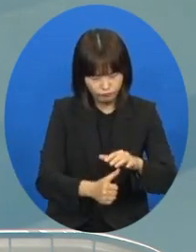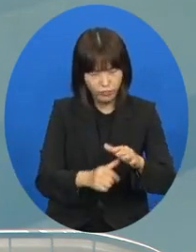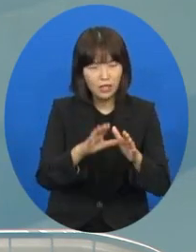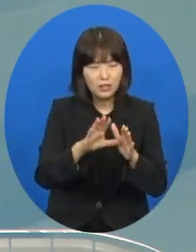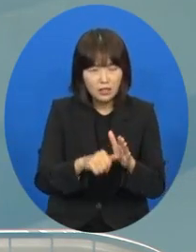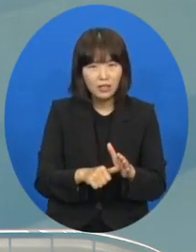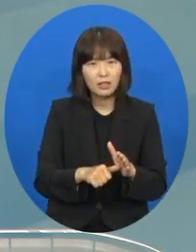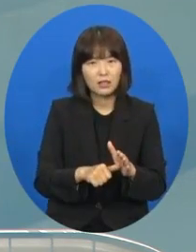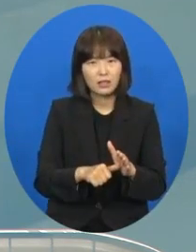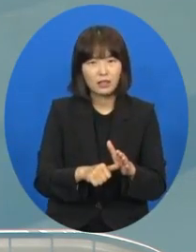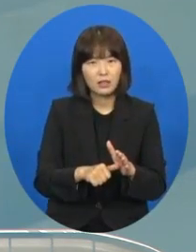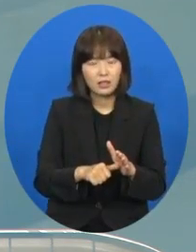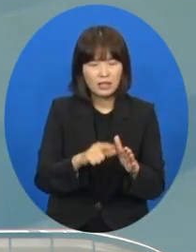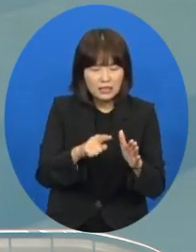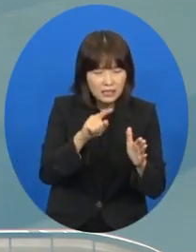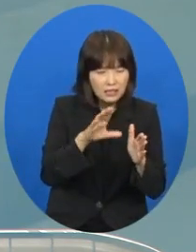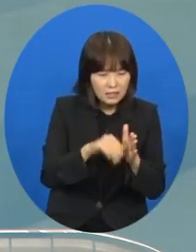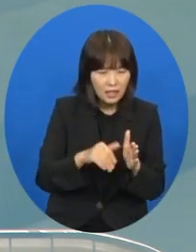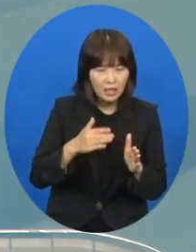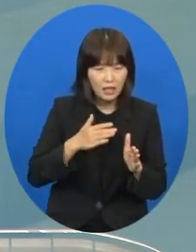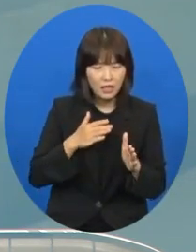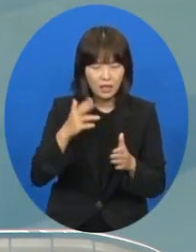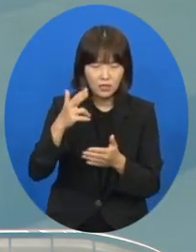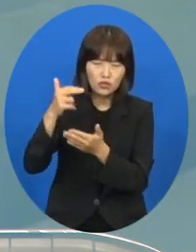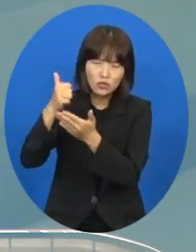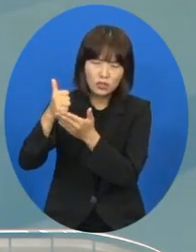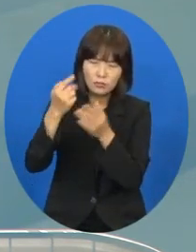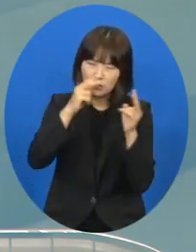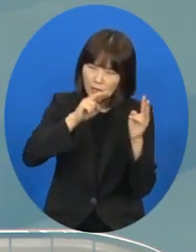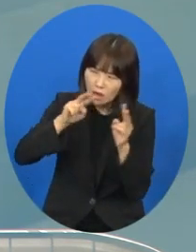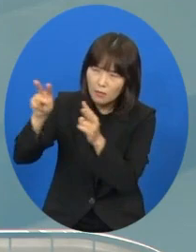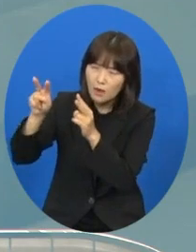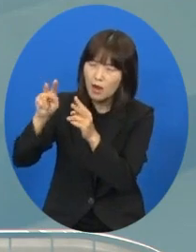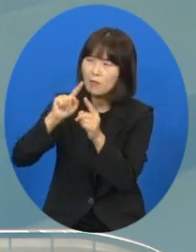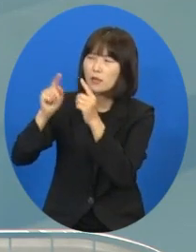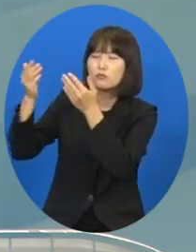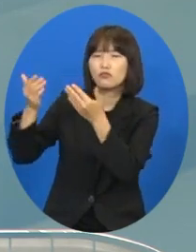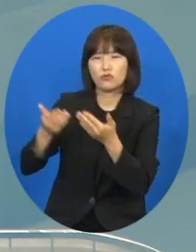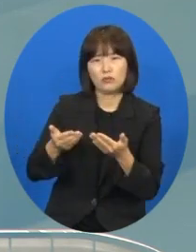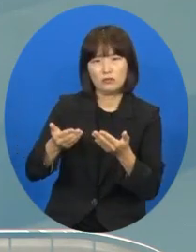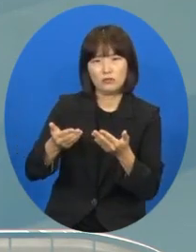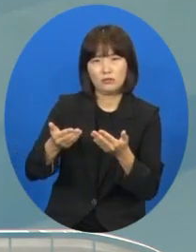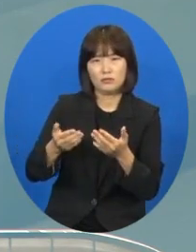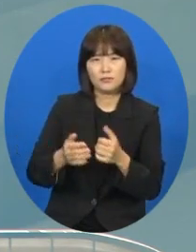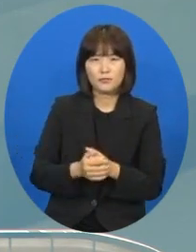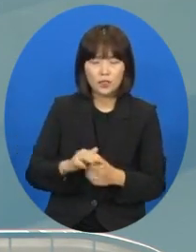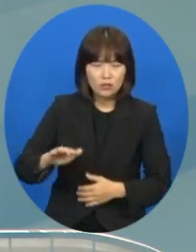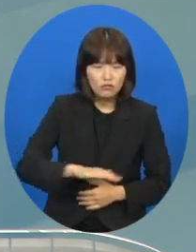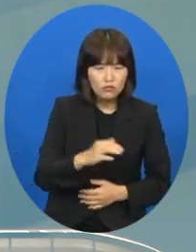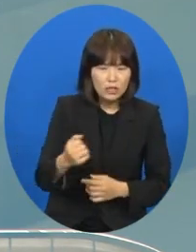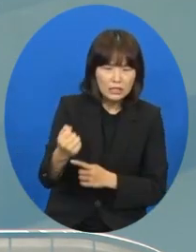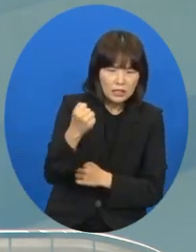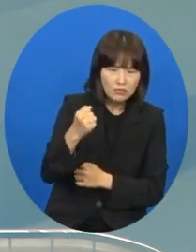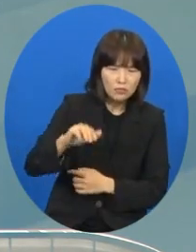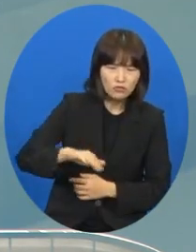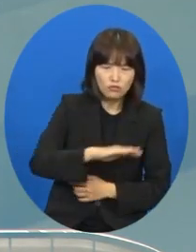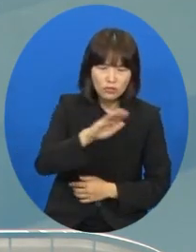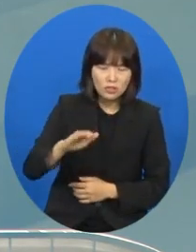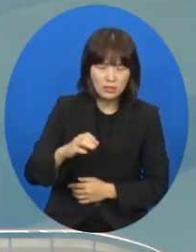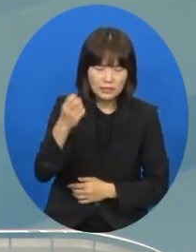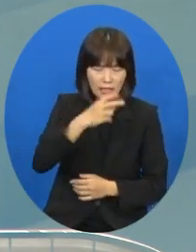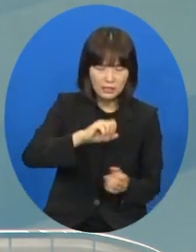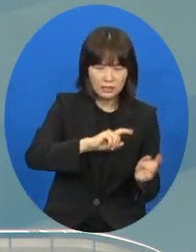그때 나를 바라봐, 그 말씀을 하는 거예요. 우리 힘으로는 우리를 도무지 바로 세울 수